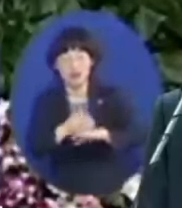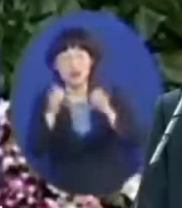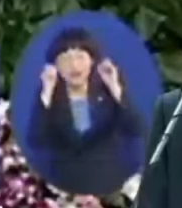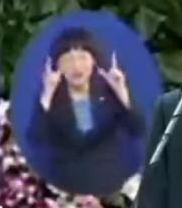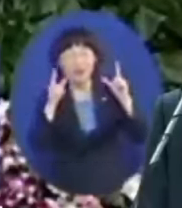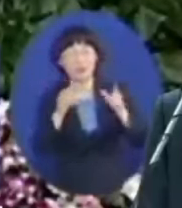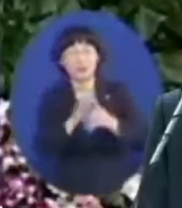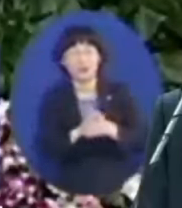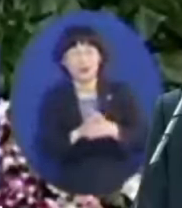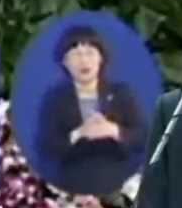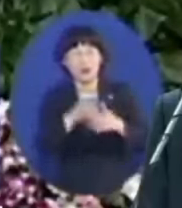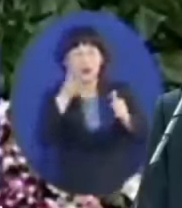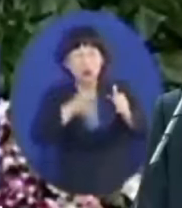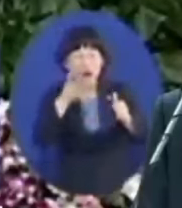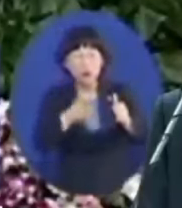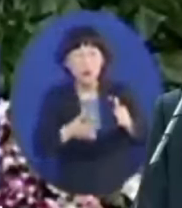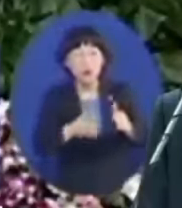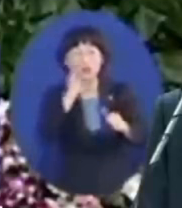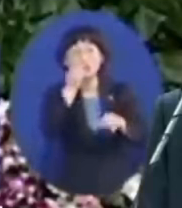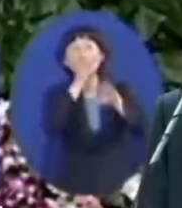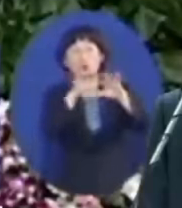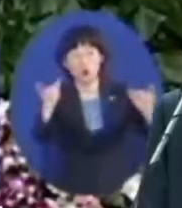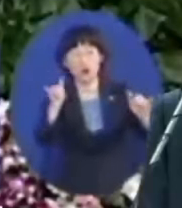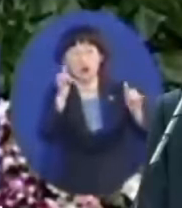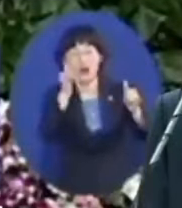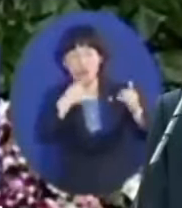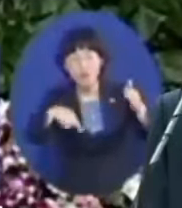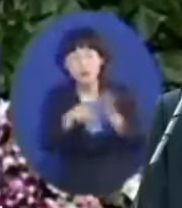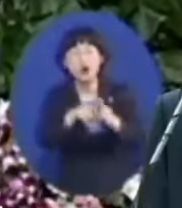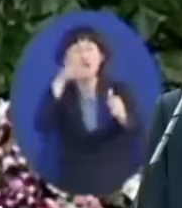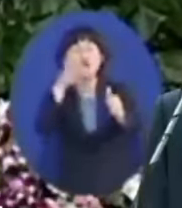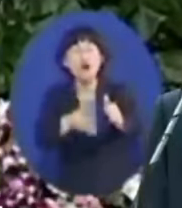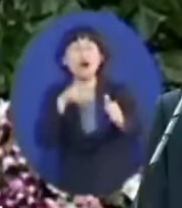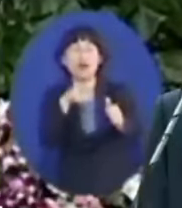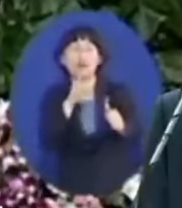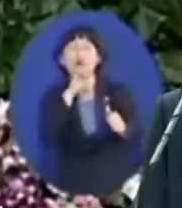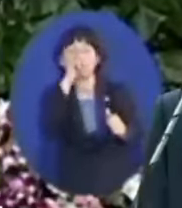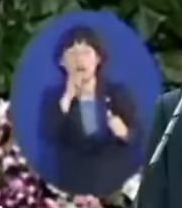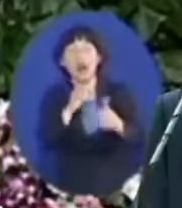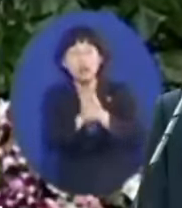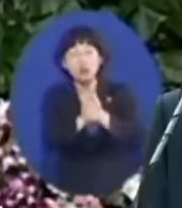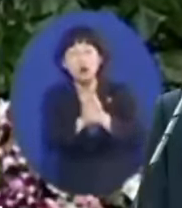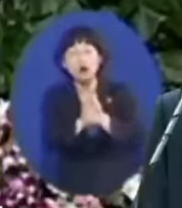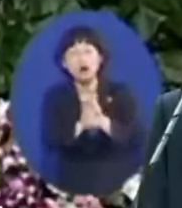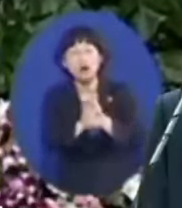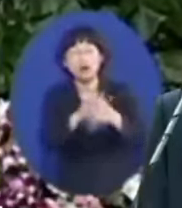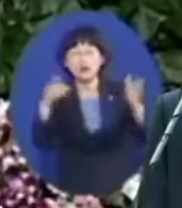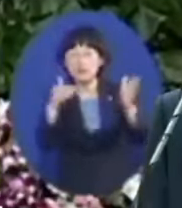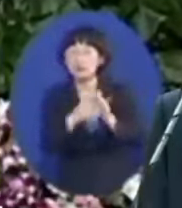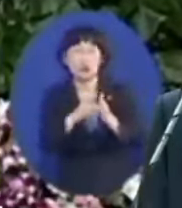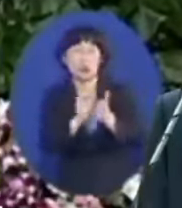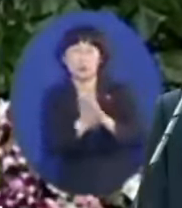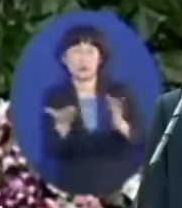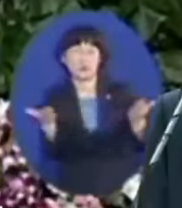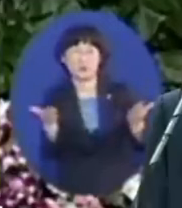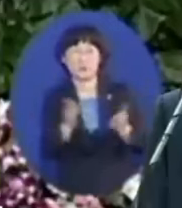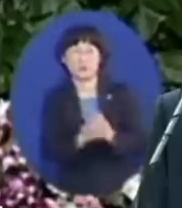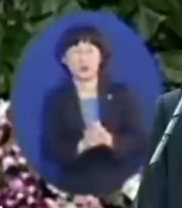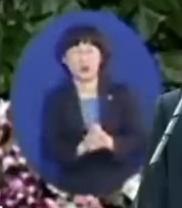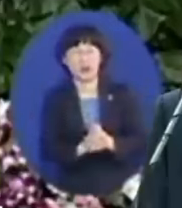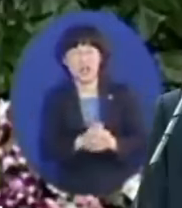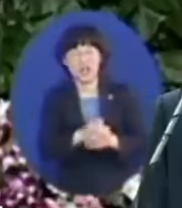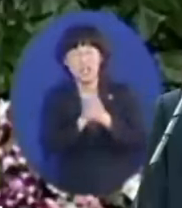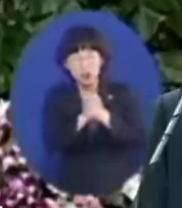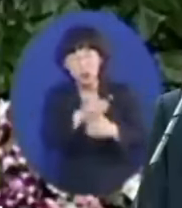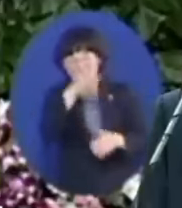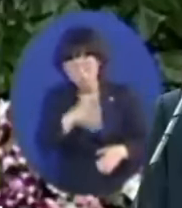항상 힘쓰며 성도 여러 성도를 위하여 구하라고 말하는 것입니다. 기도하려면 끝이 없습니다. 기도하니까 힘이 드니까 안 하려고